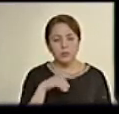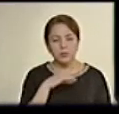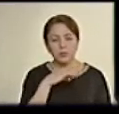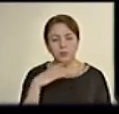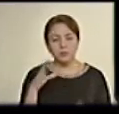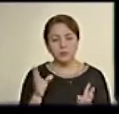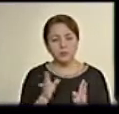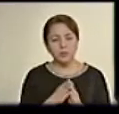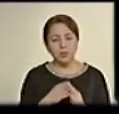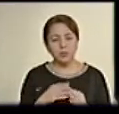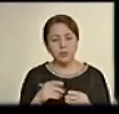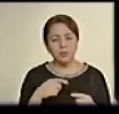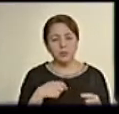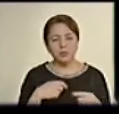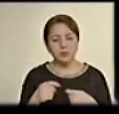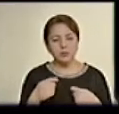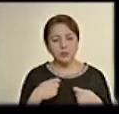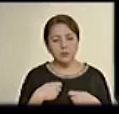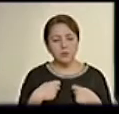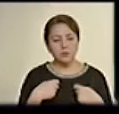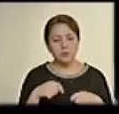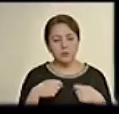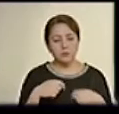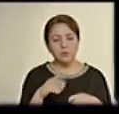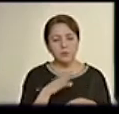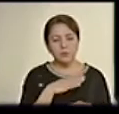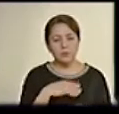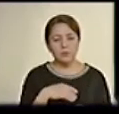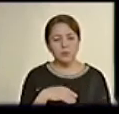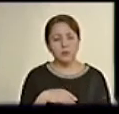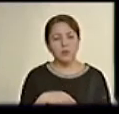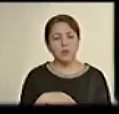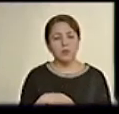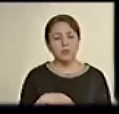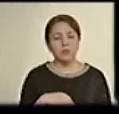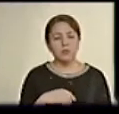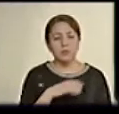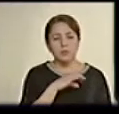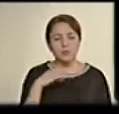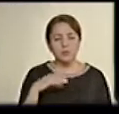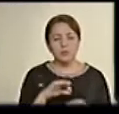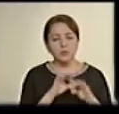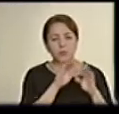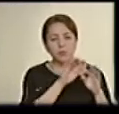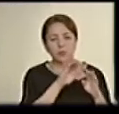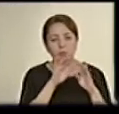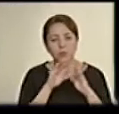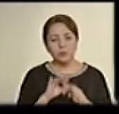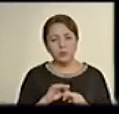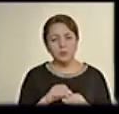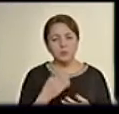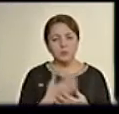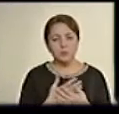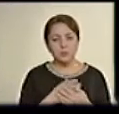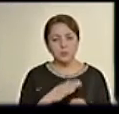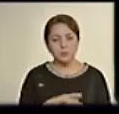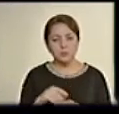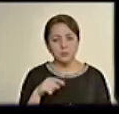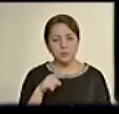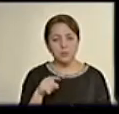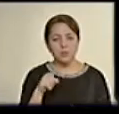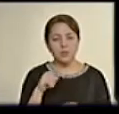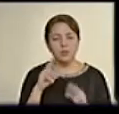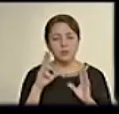borib, asosiy ekin paxtani ular Rossiyaga yetkazib berishar edi. Misol tariqasida, masalan, 1844-yilda